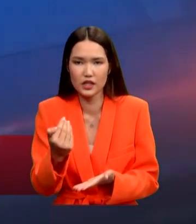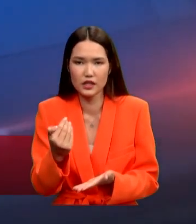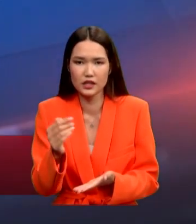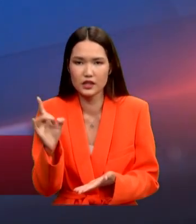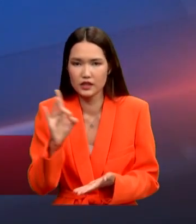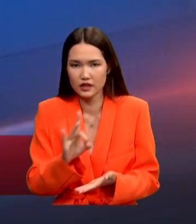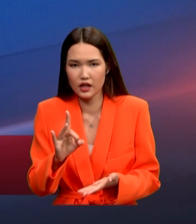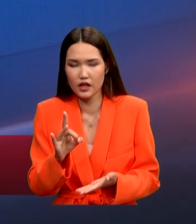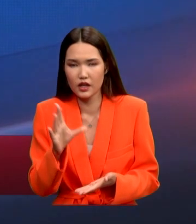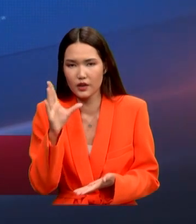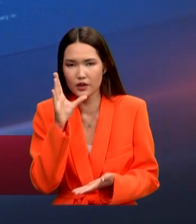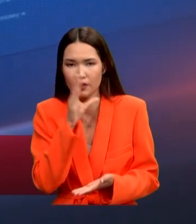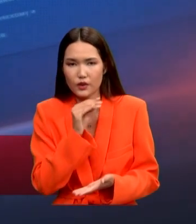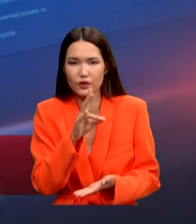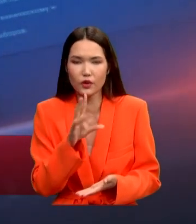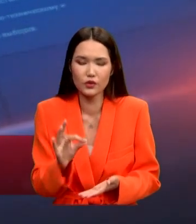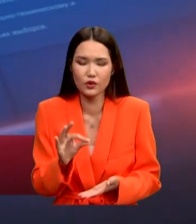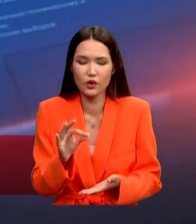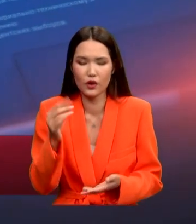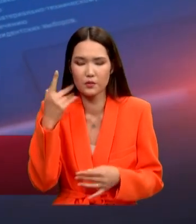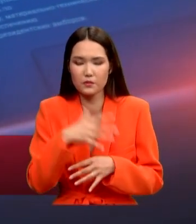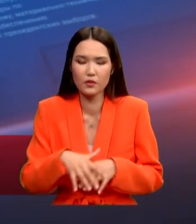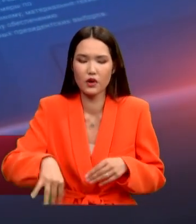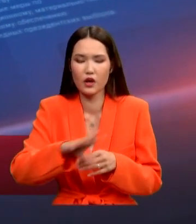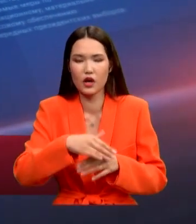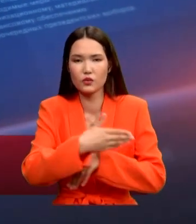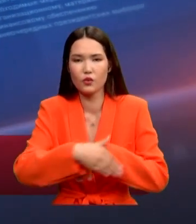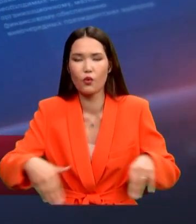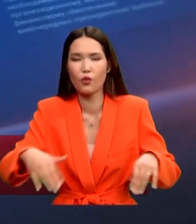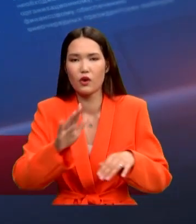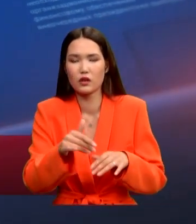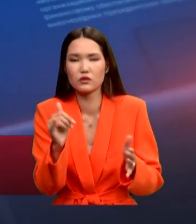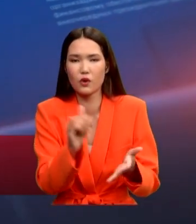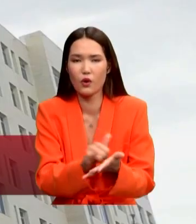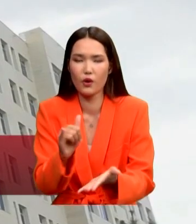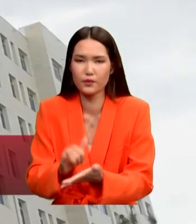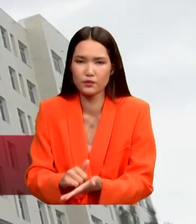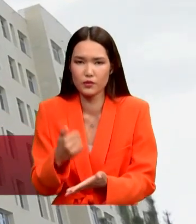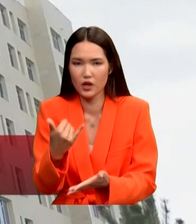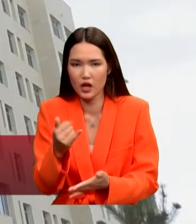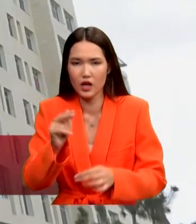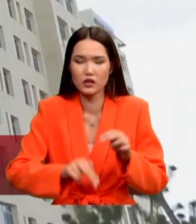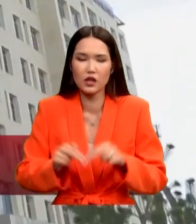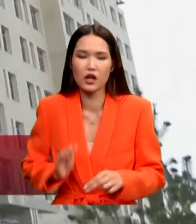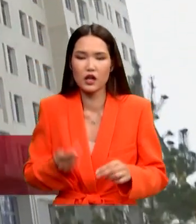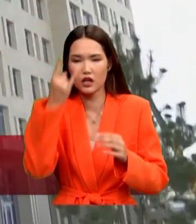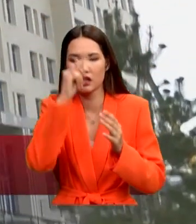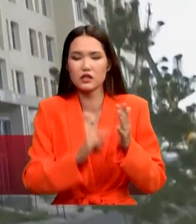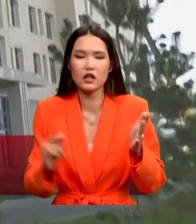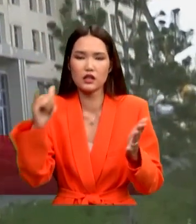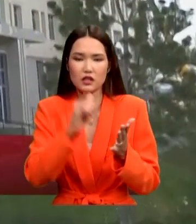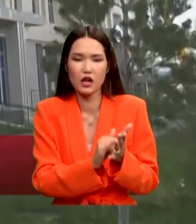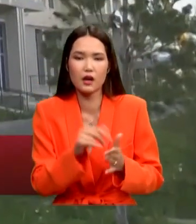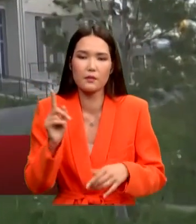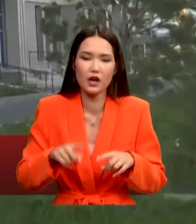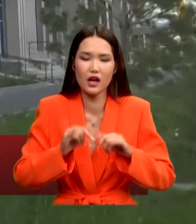на весь комплекс сразу. Но, тем не менее, договор подразумевает индивидуальный подход. Құрылысшылар терезе орнату нарығының